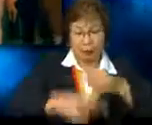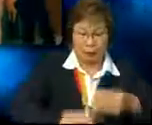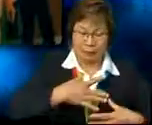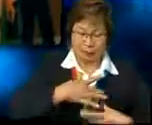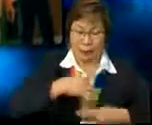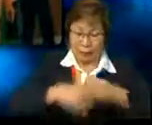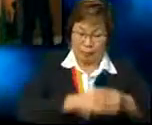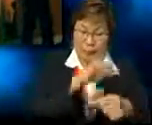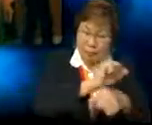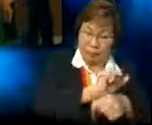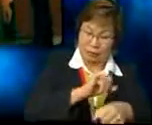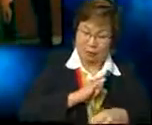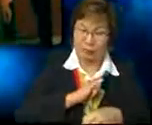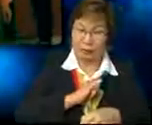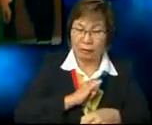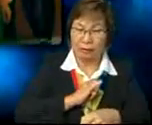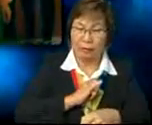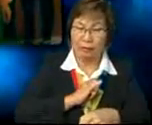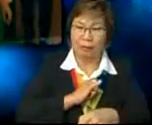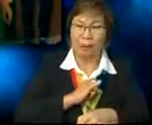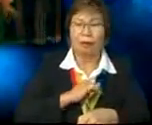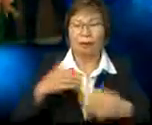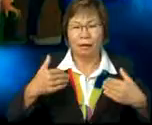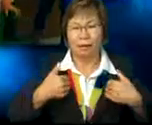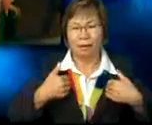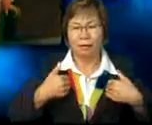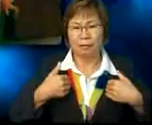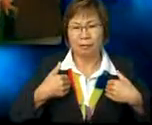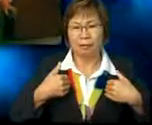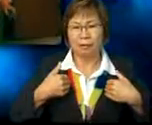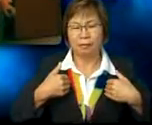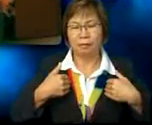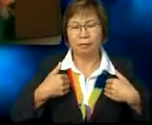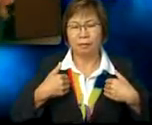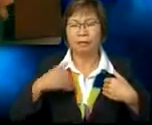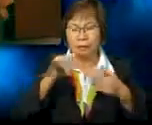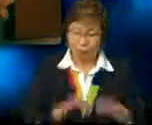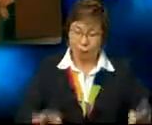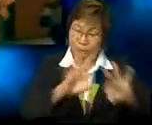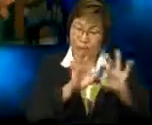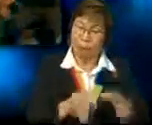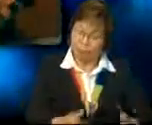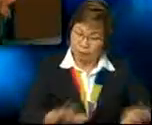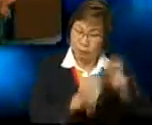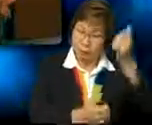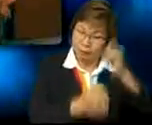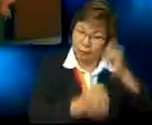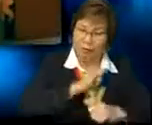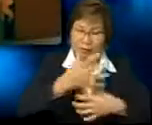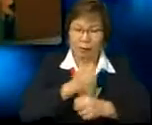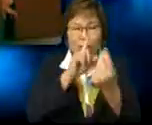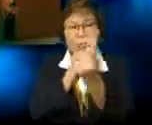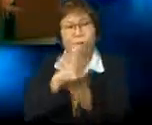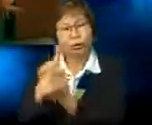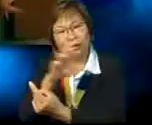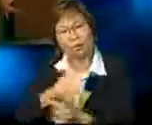Dengan kerja saya, tugas-tugas saya, ada yang penting sekali, saya dapat